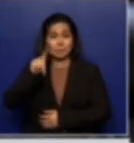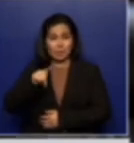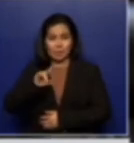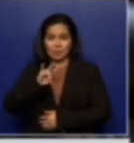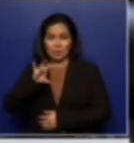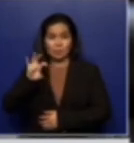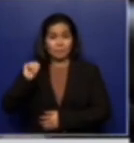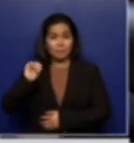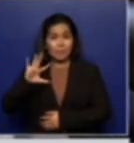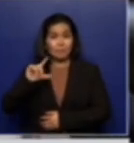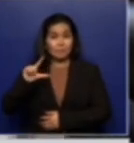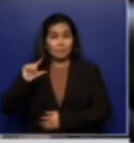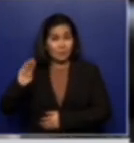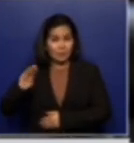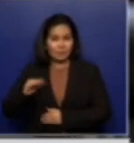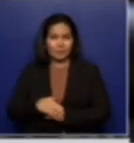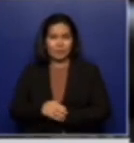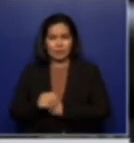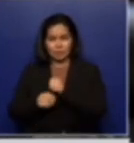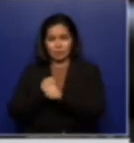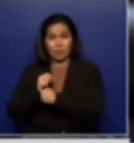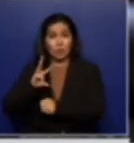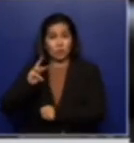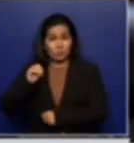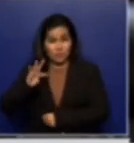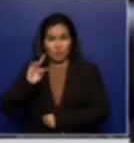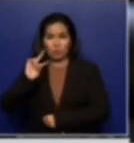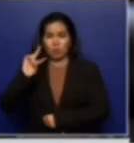231,745 ล้านบาท64